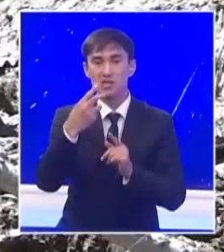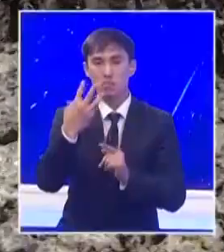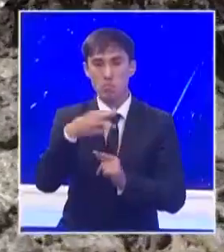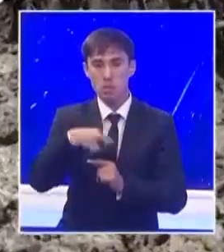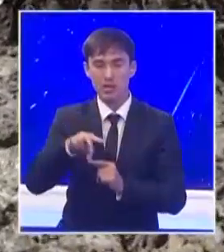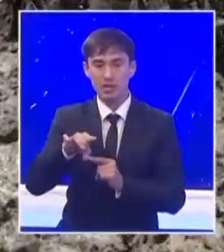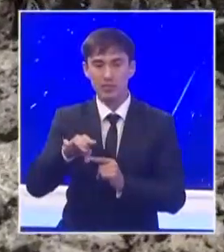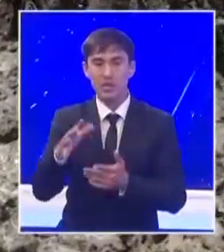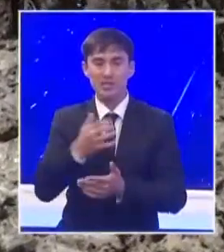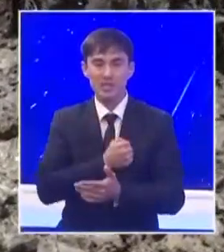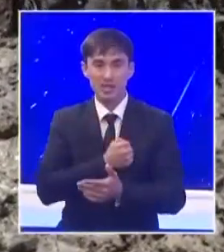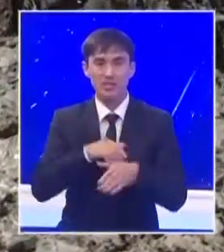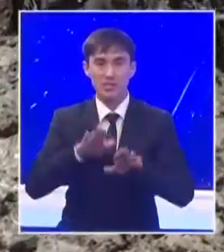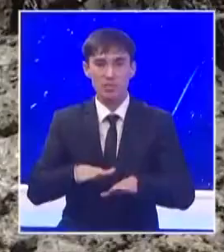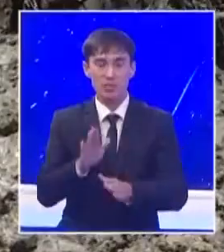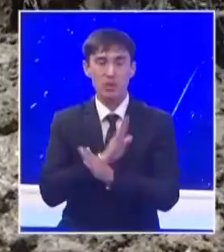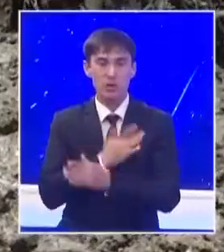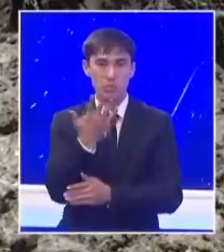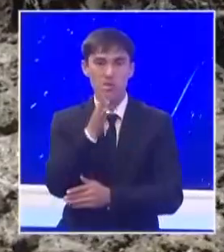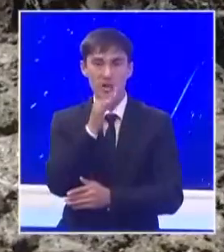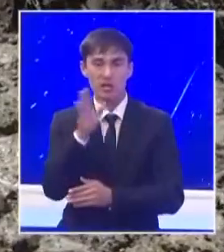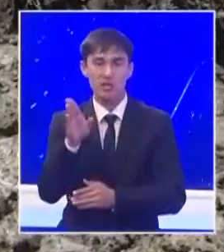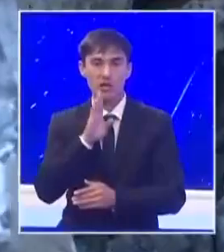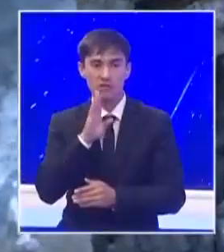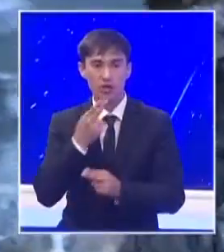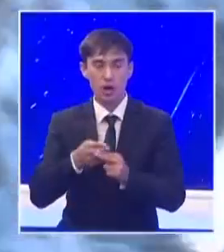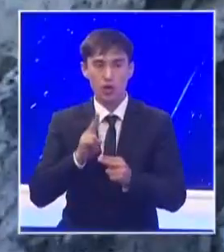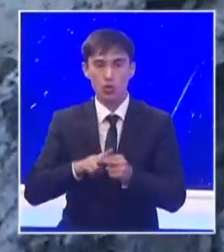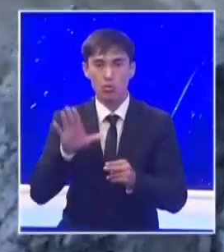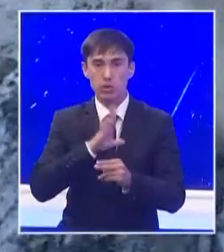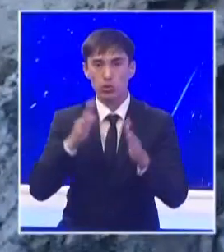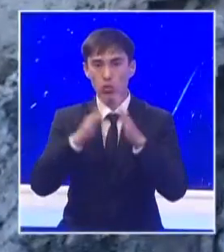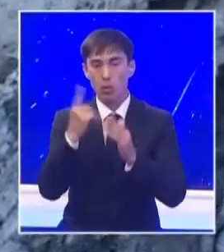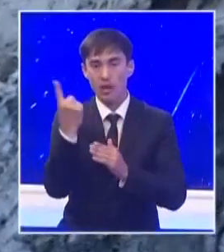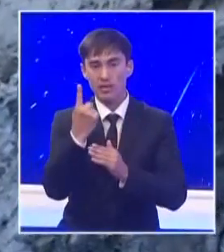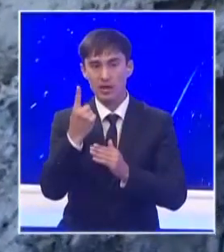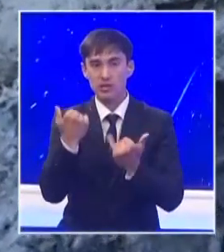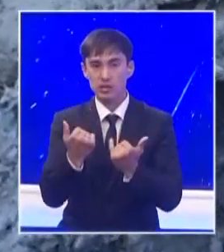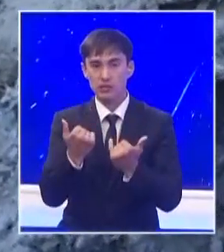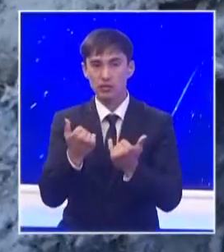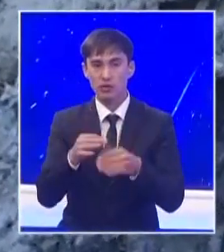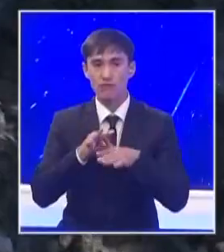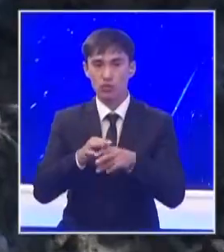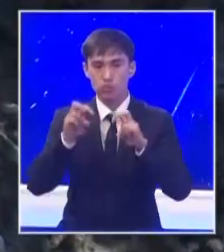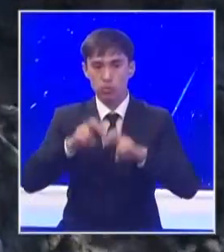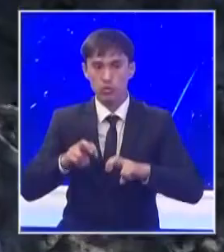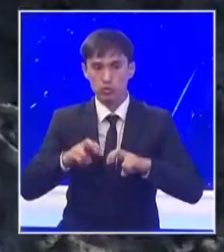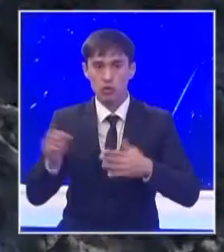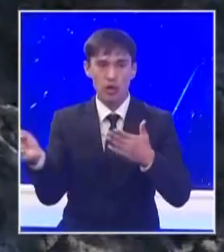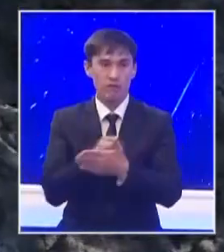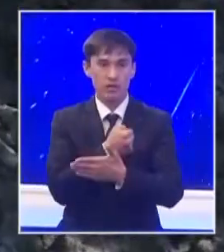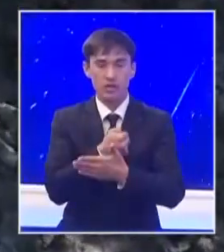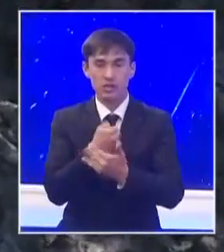метра. К сожалению, на месте происшествия погибла 5-летняя девочка, которая находилась дома одна. На сегодня ведутся работы по